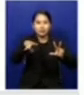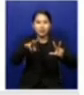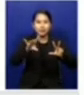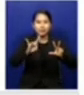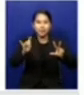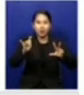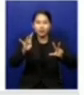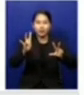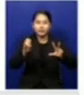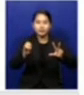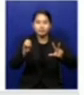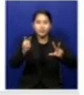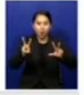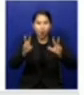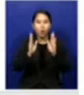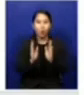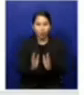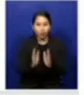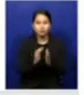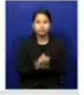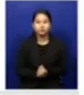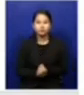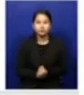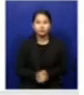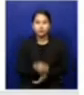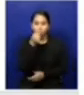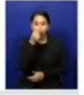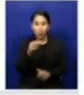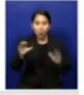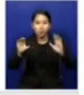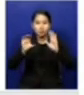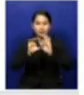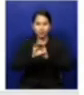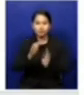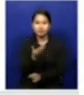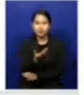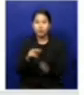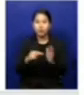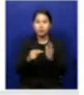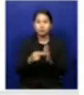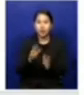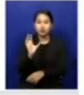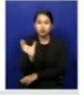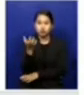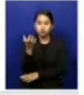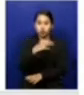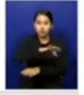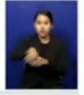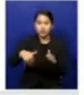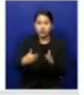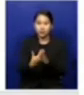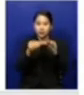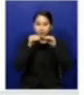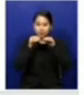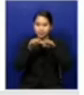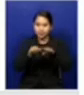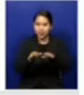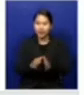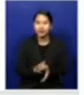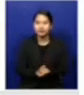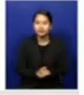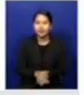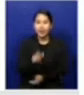347,872 รายนี่เป็นภาพของทั่วโลกซึ่งระบาดจากเอเชียไปยุโรปไ